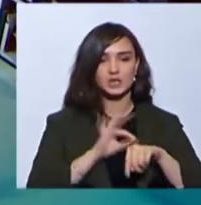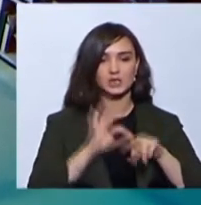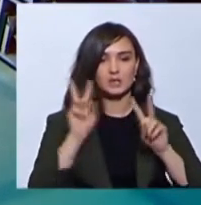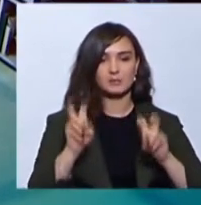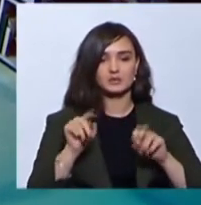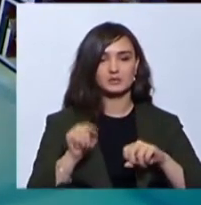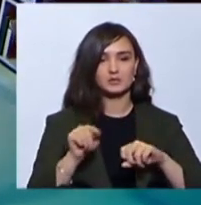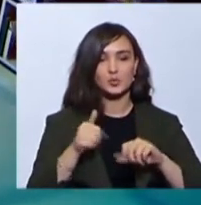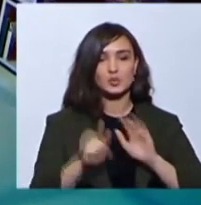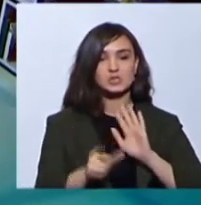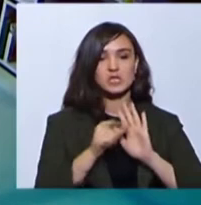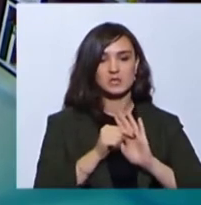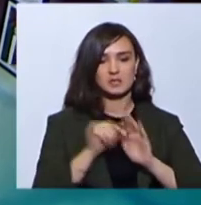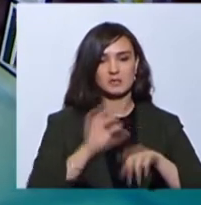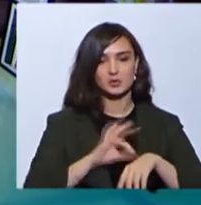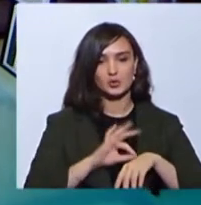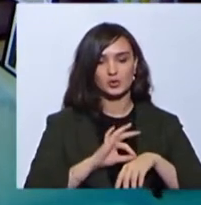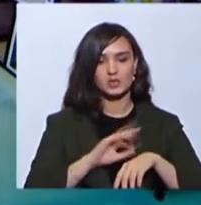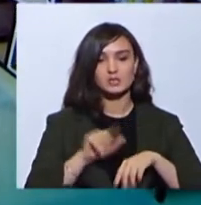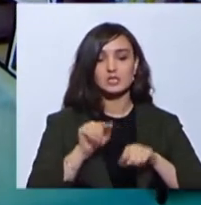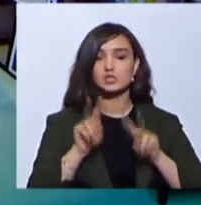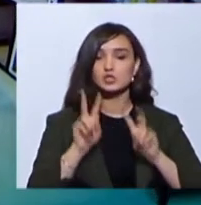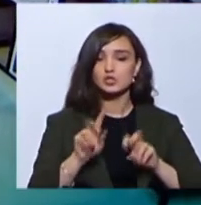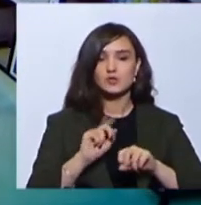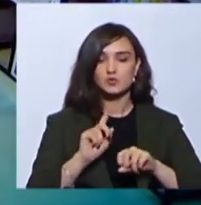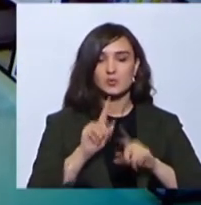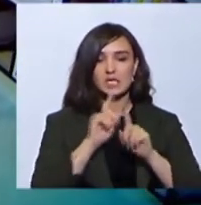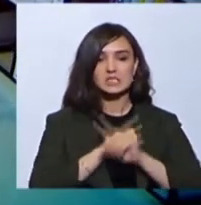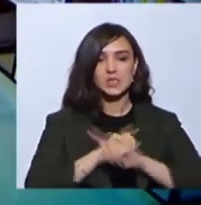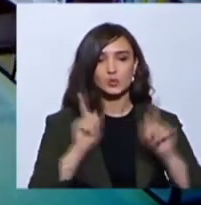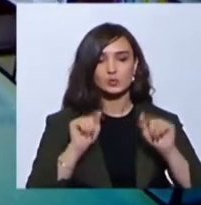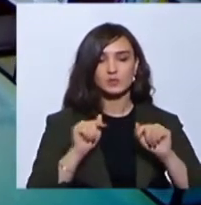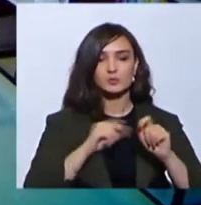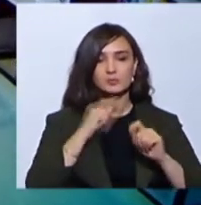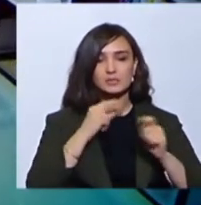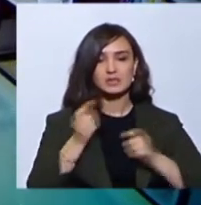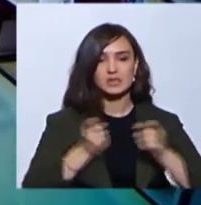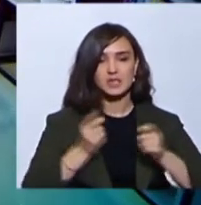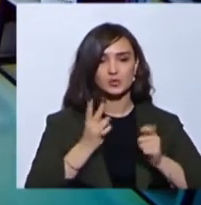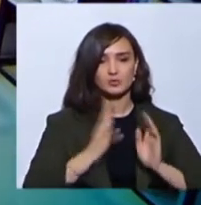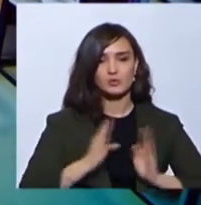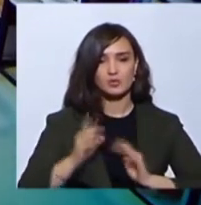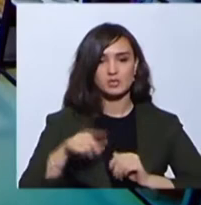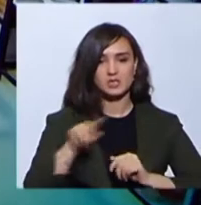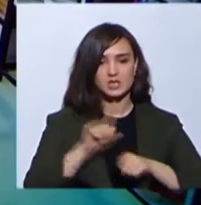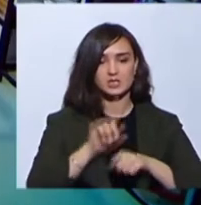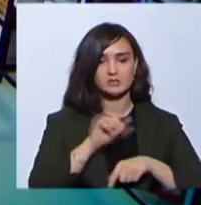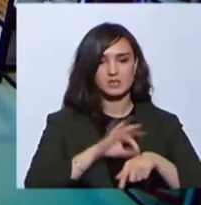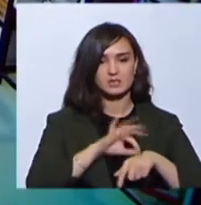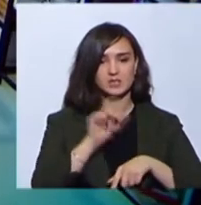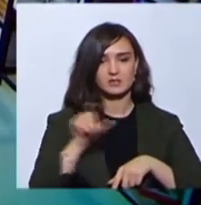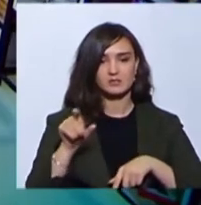დიაბეტს, როგორც თანხლებ პათოლოგიას. ეს მეტყველებს იმაზე, რომ განსაკუთრებულ ფრთხილად უნდა მოიქცნენ ესეთი